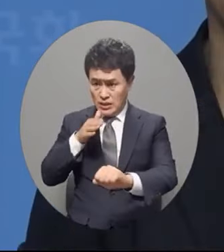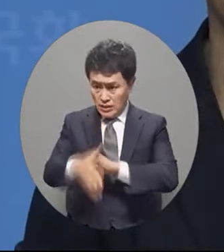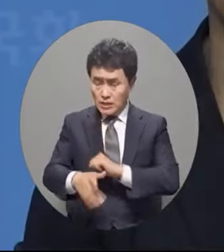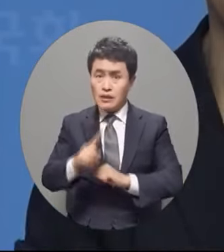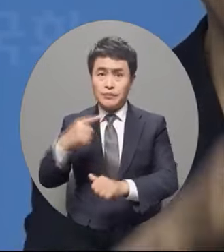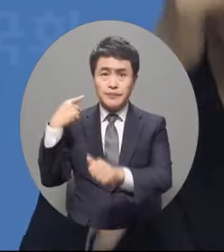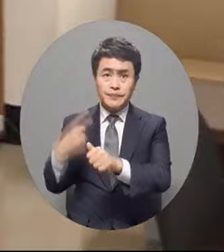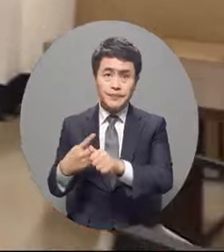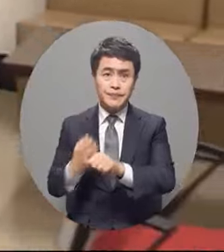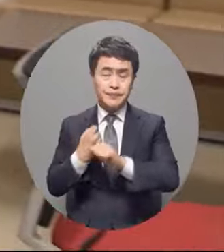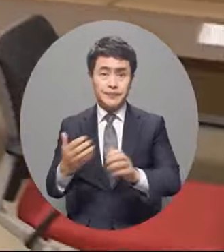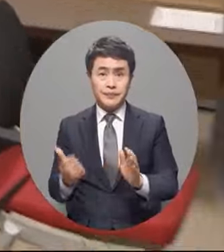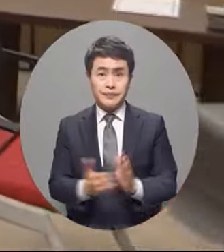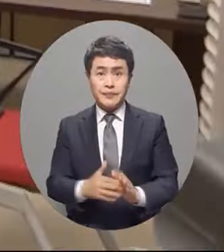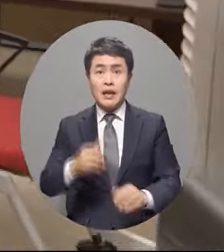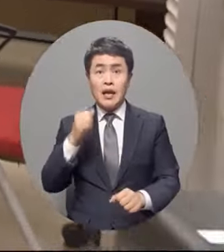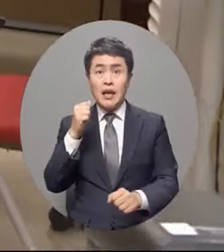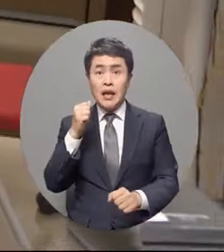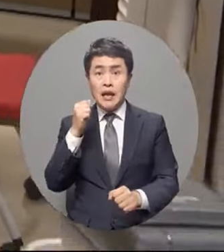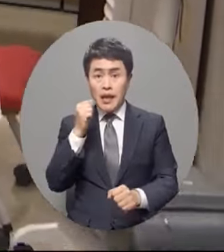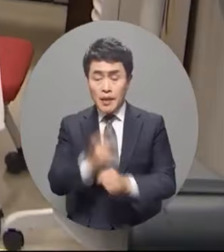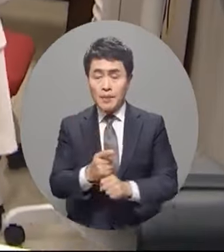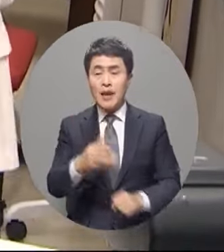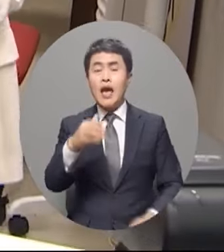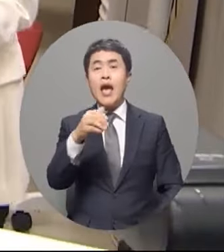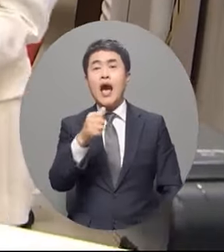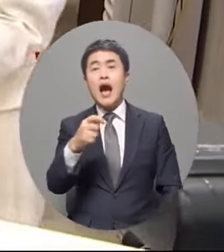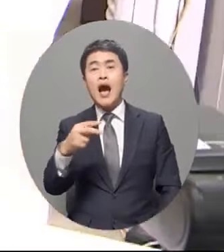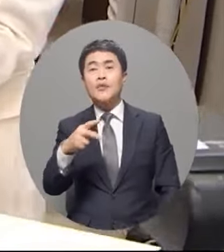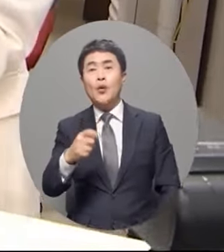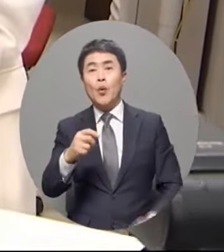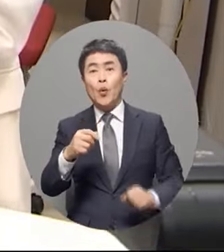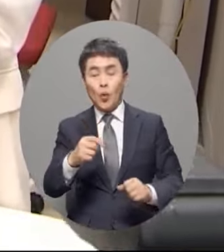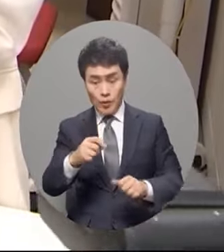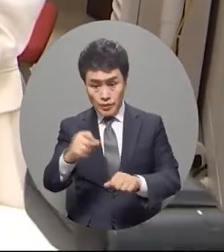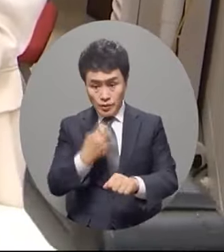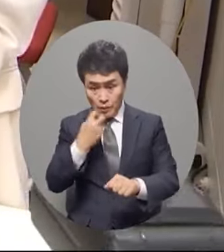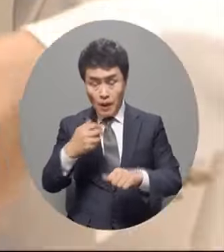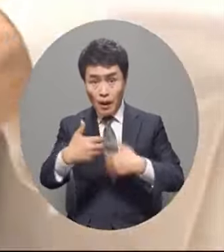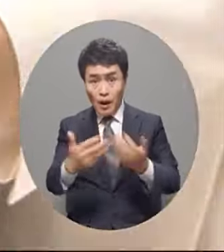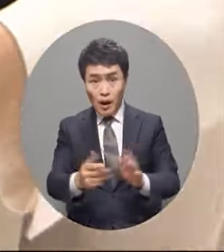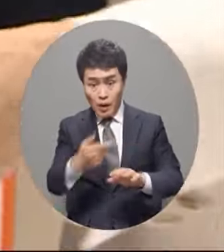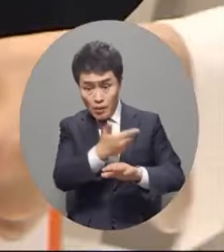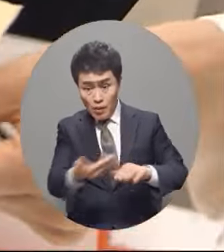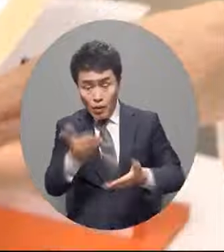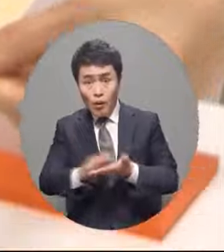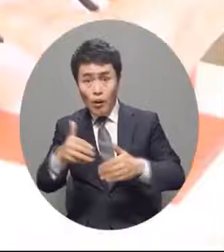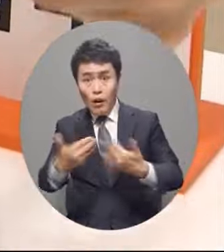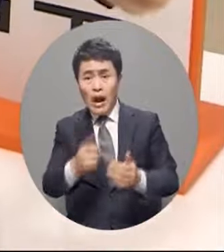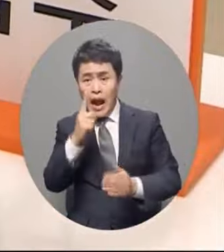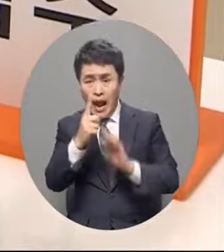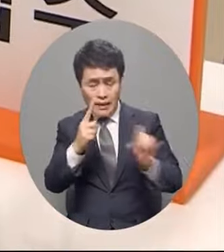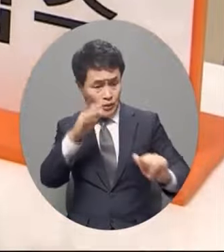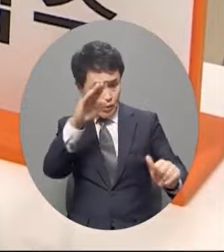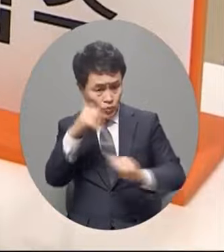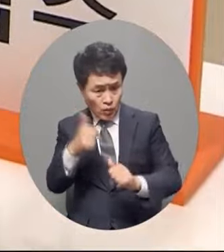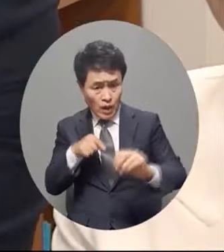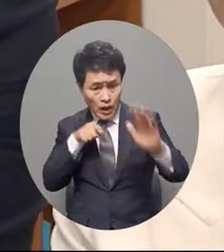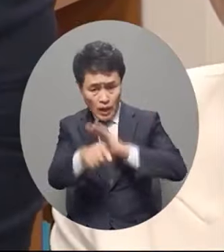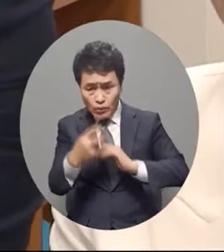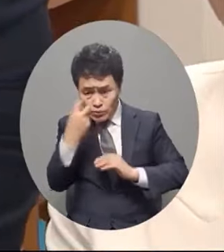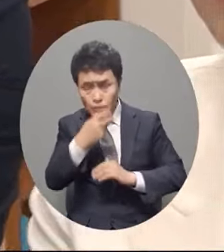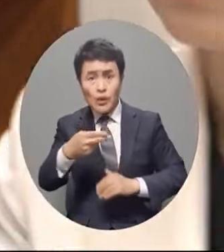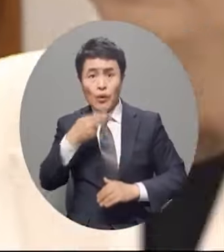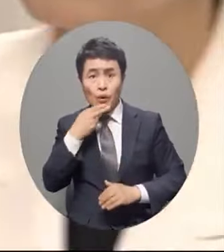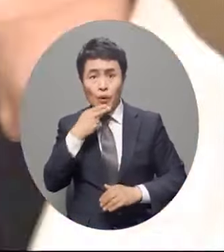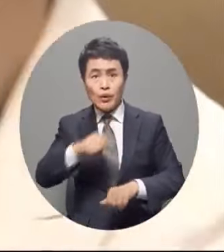비판했습니다 이미 한동훈 법을 발한 조국 혁신당 단한명의 소환조사 압수수색도 없었다며 권밖에